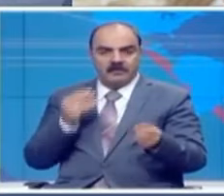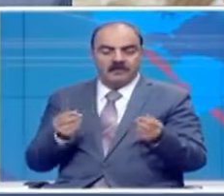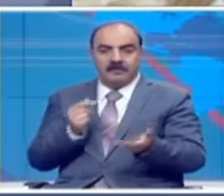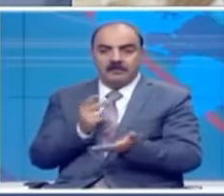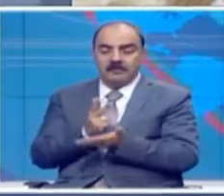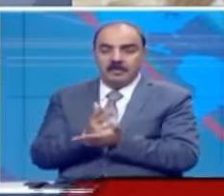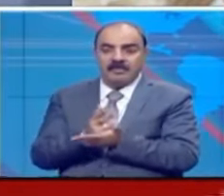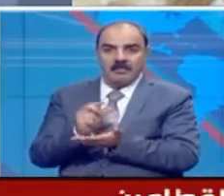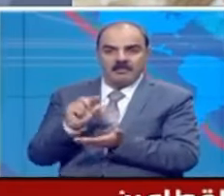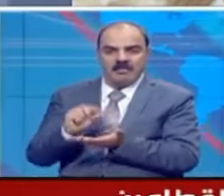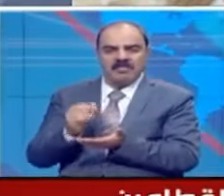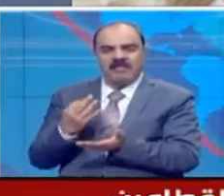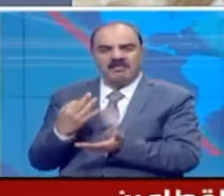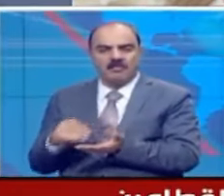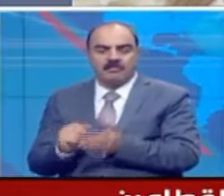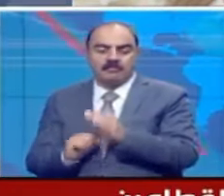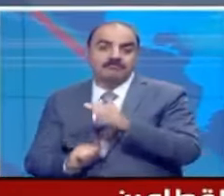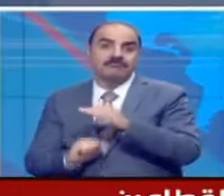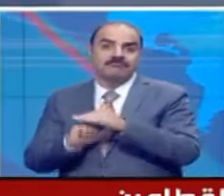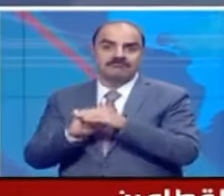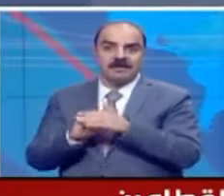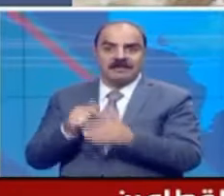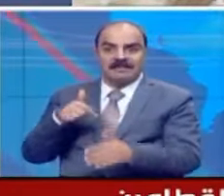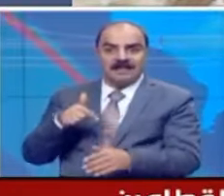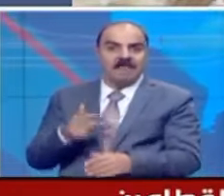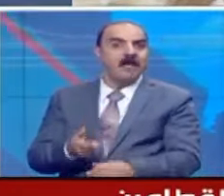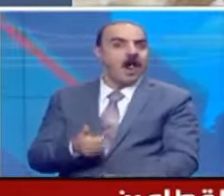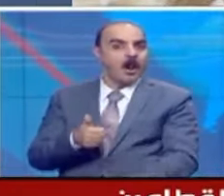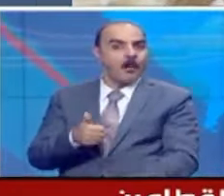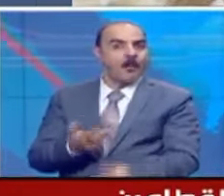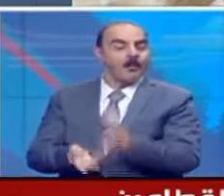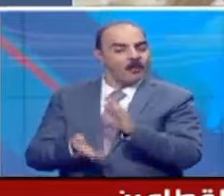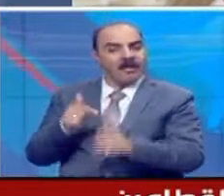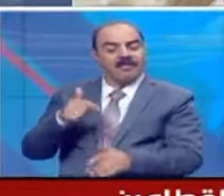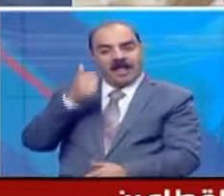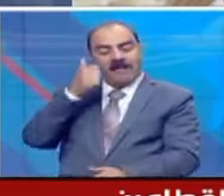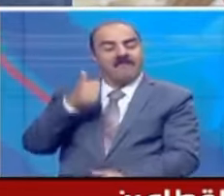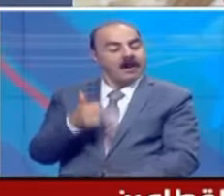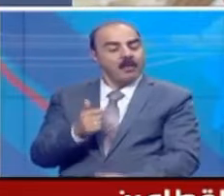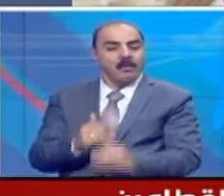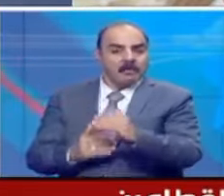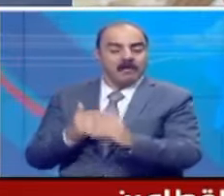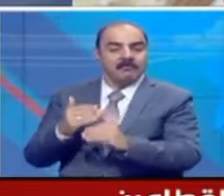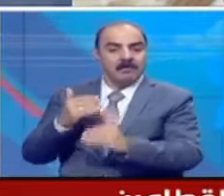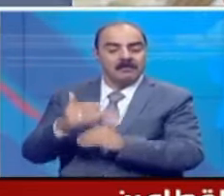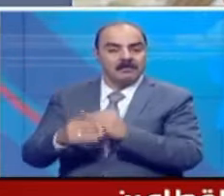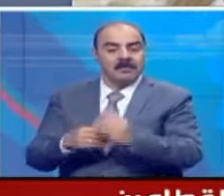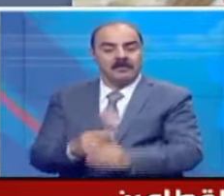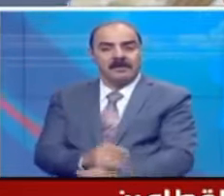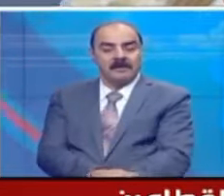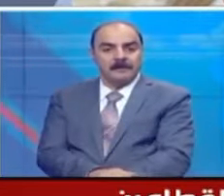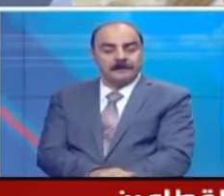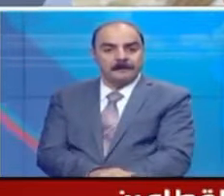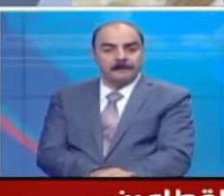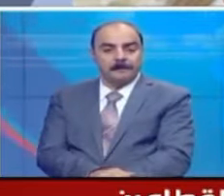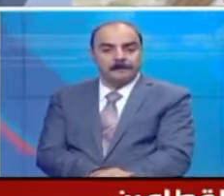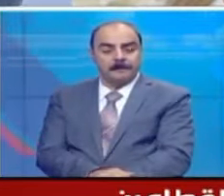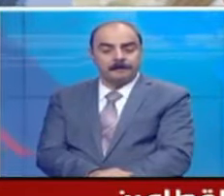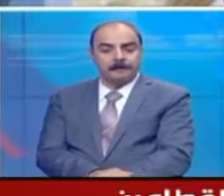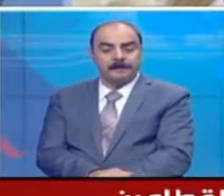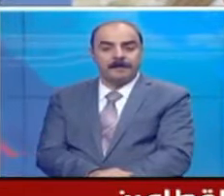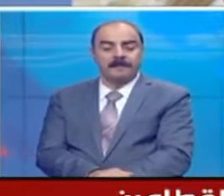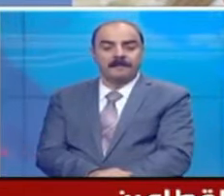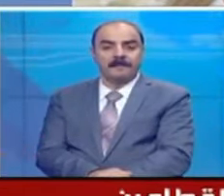الحد الأدنى للأجور إلى 6000 جنيه في الوقت نفسه يعني العمل